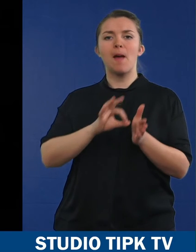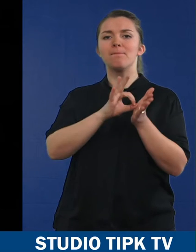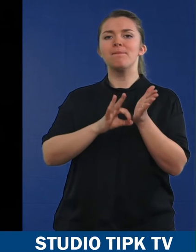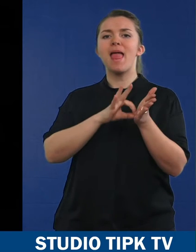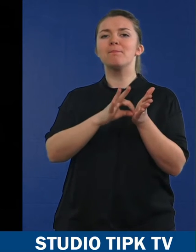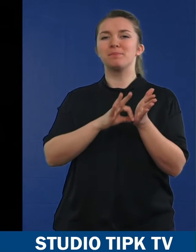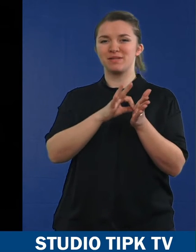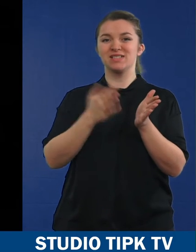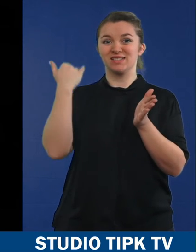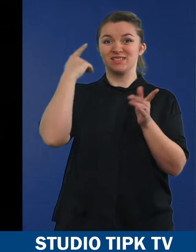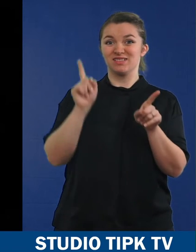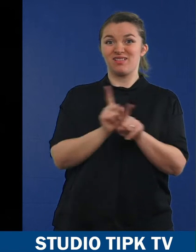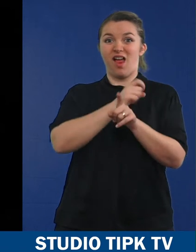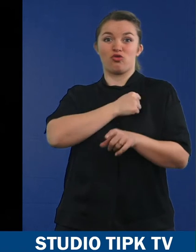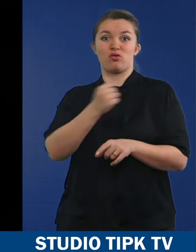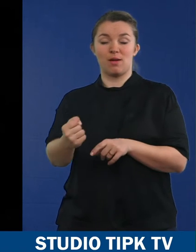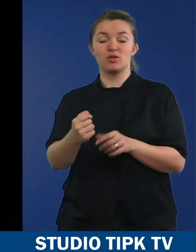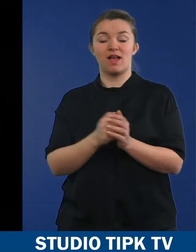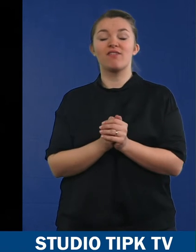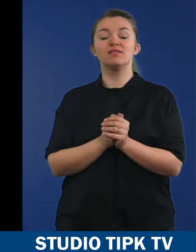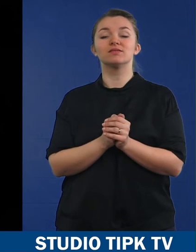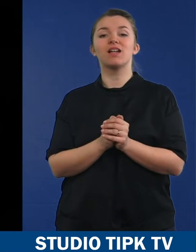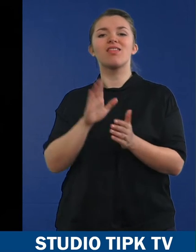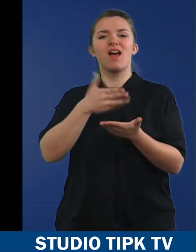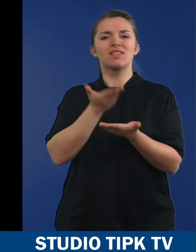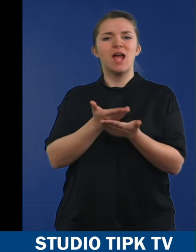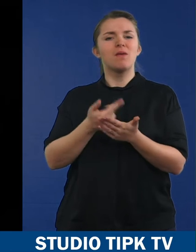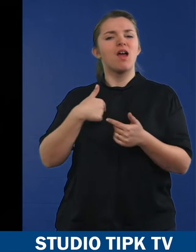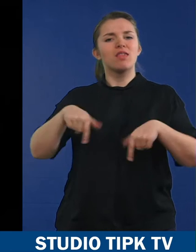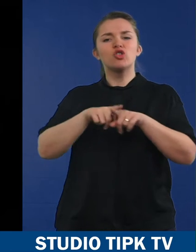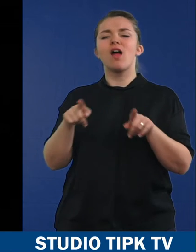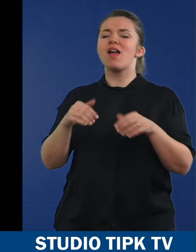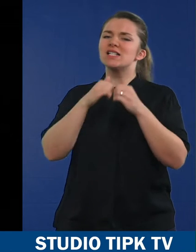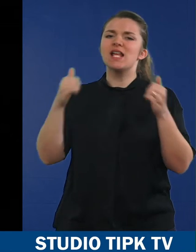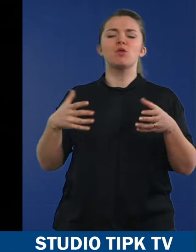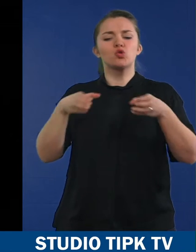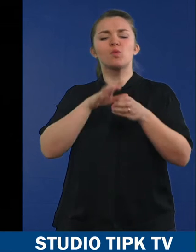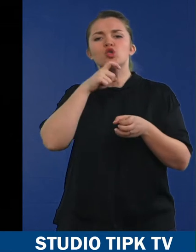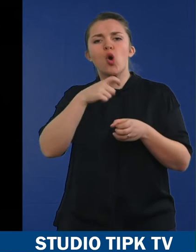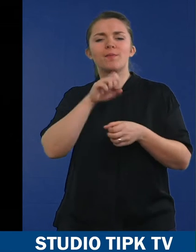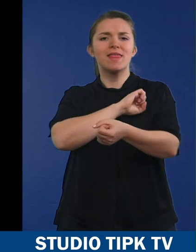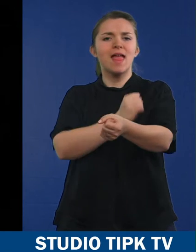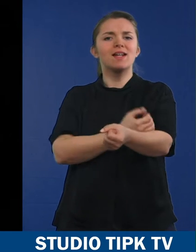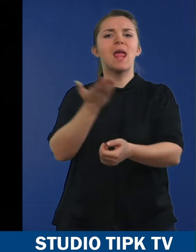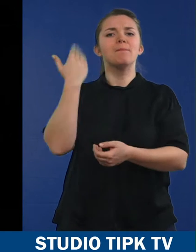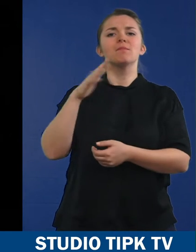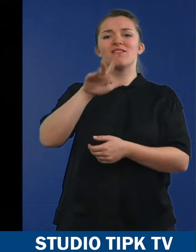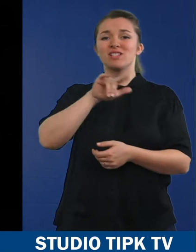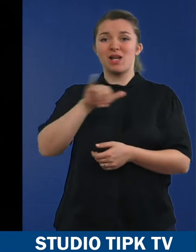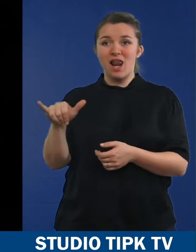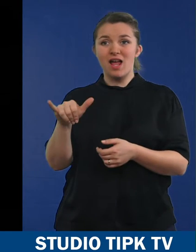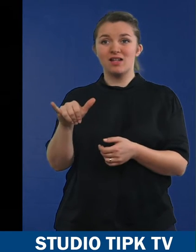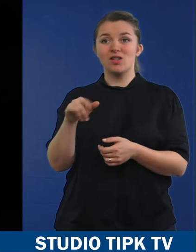plebiscitarno samozavest. Na temeljih naše izjemne skupne zgodbe in energije pred 25